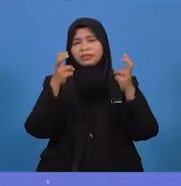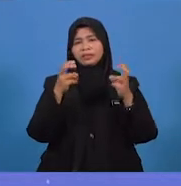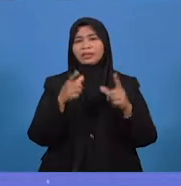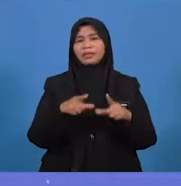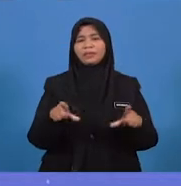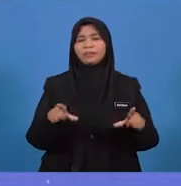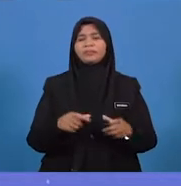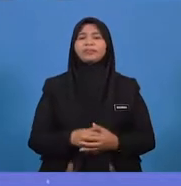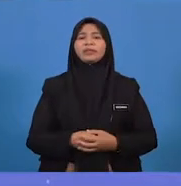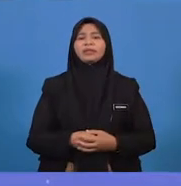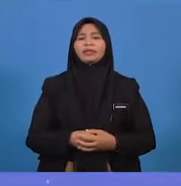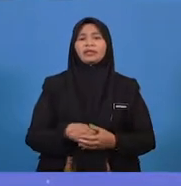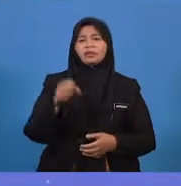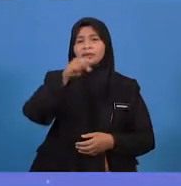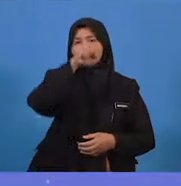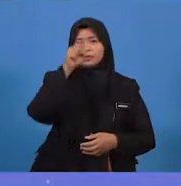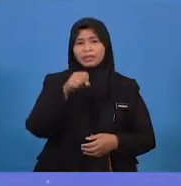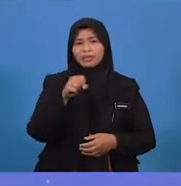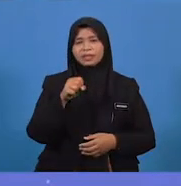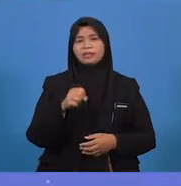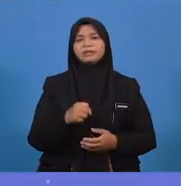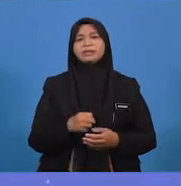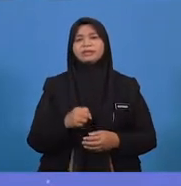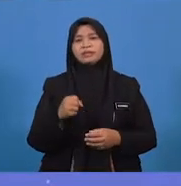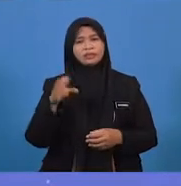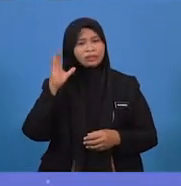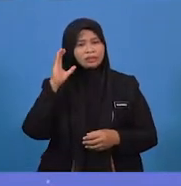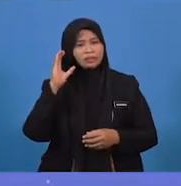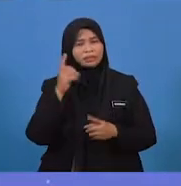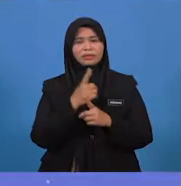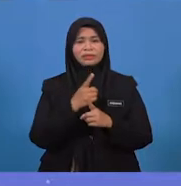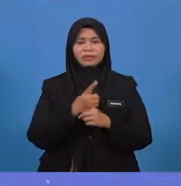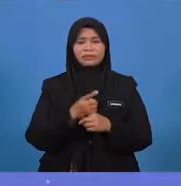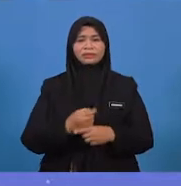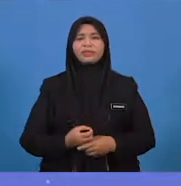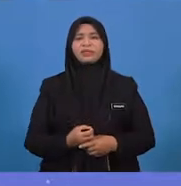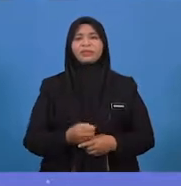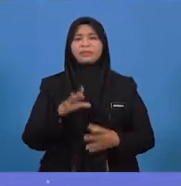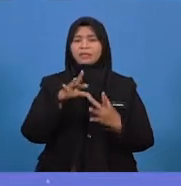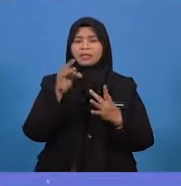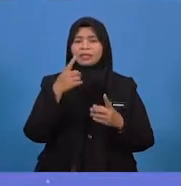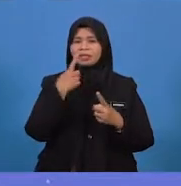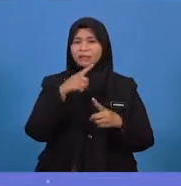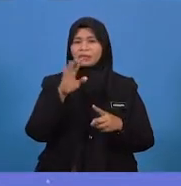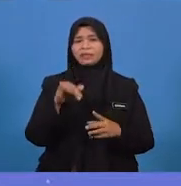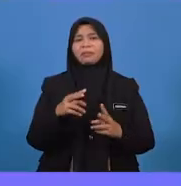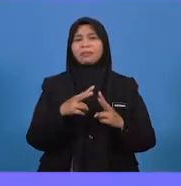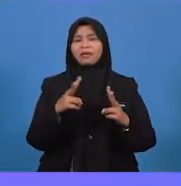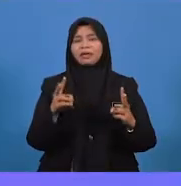seterusnya. Dengarkan soalan ustazah dengan teliti dan pilih jawapan yang paling tepat ya